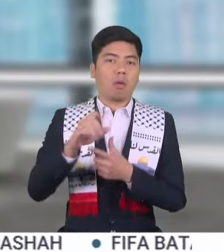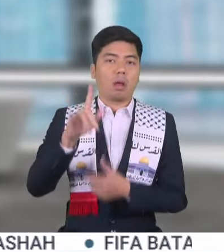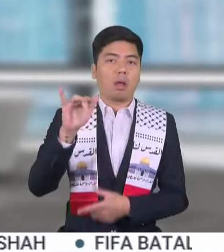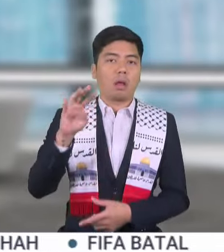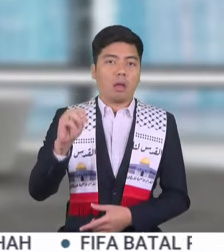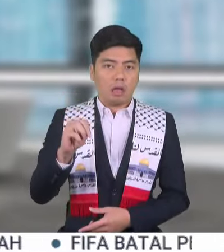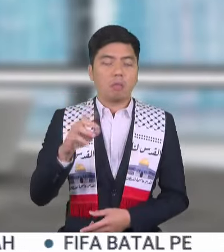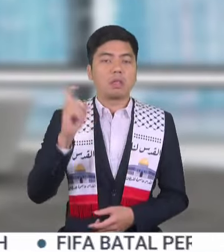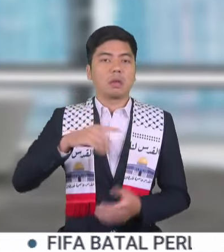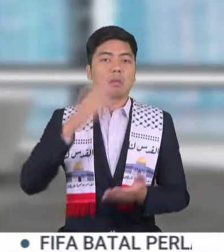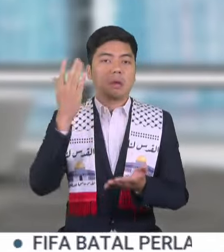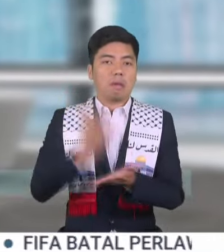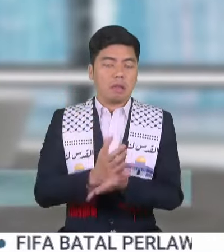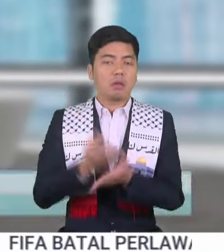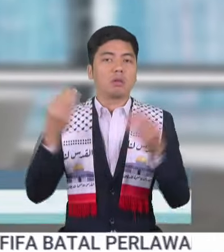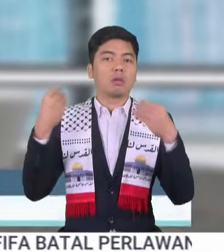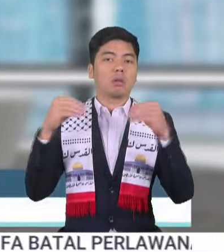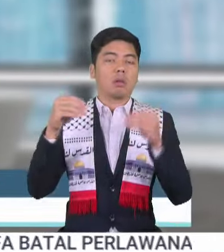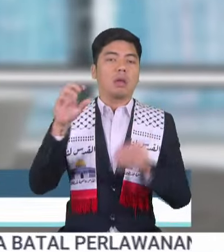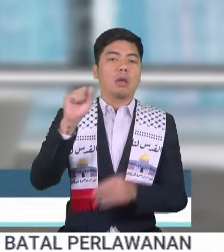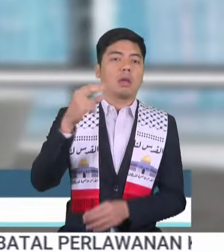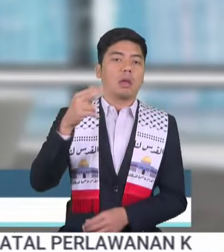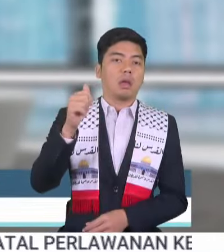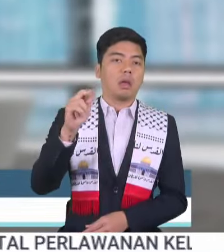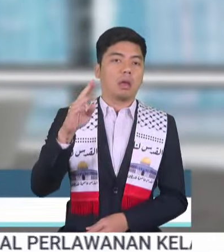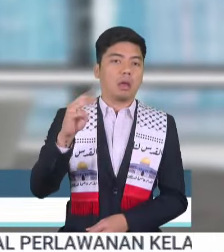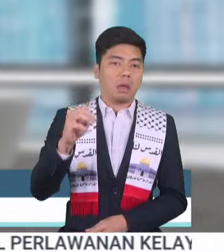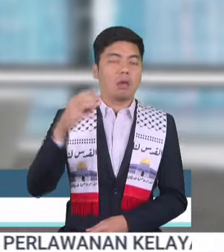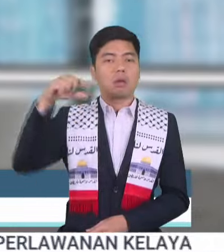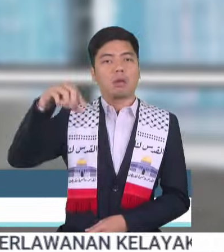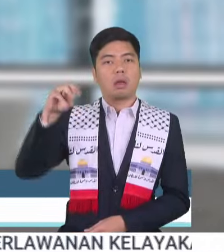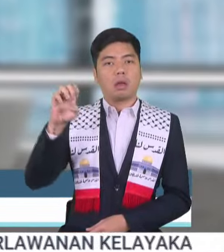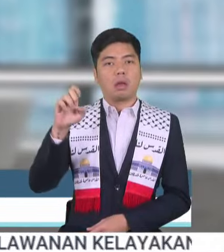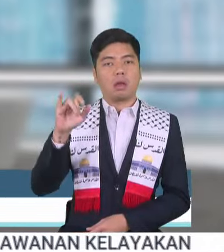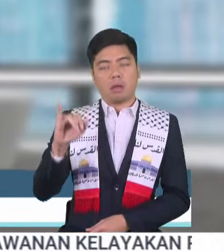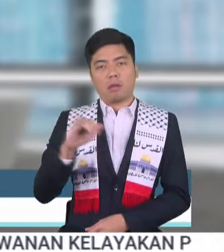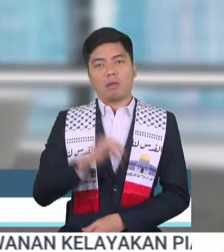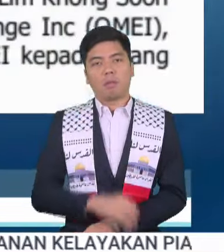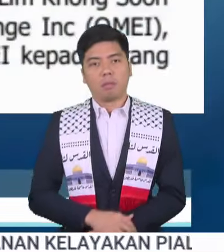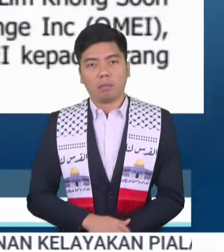segera menghenti dan menamatkan penawaran saham QMEI kepada orang awam.